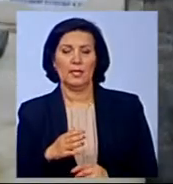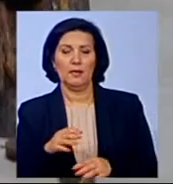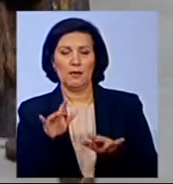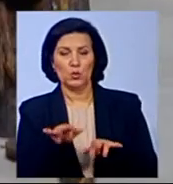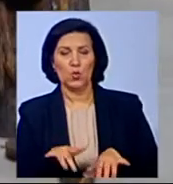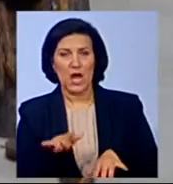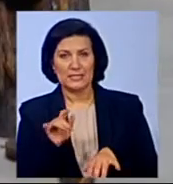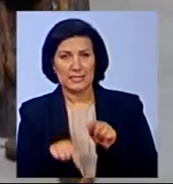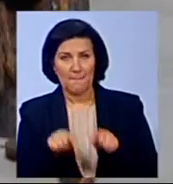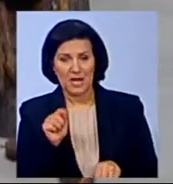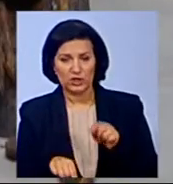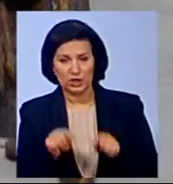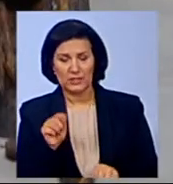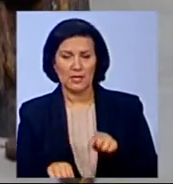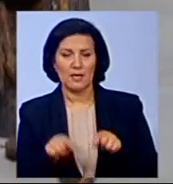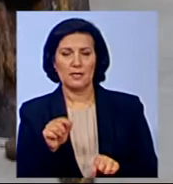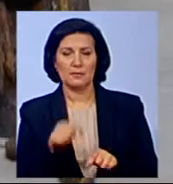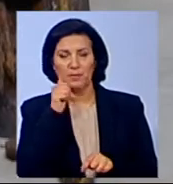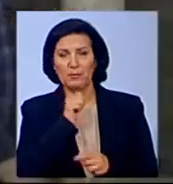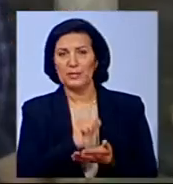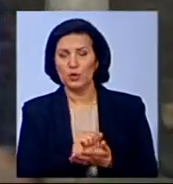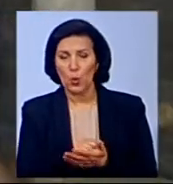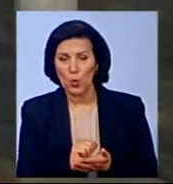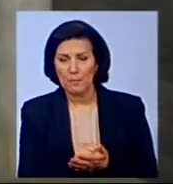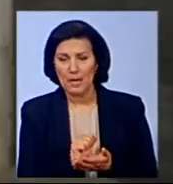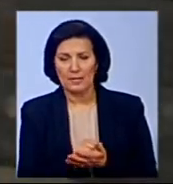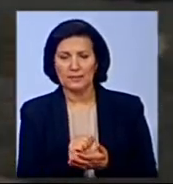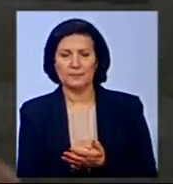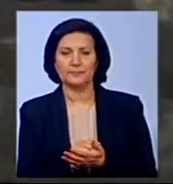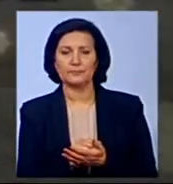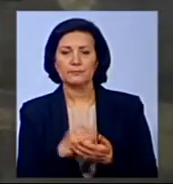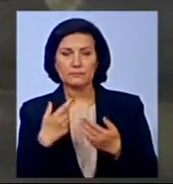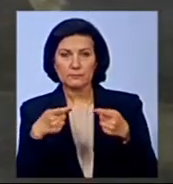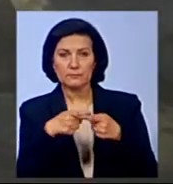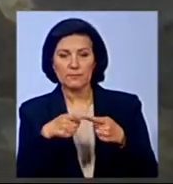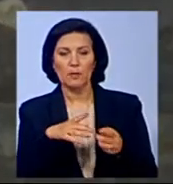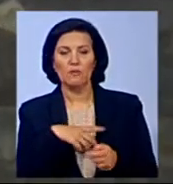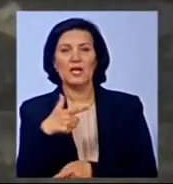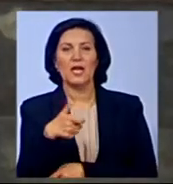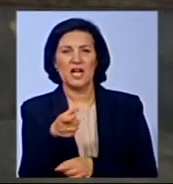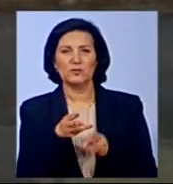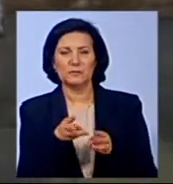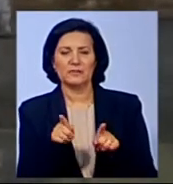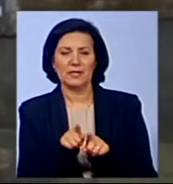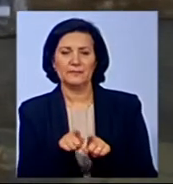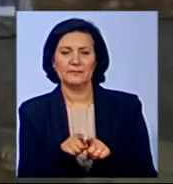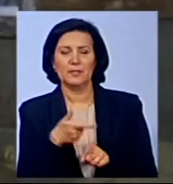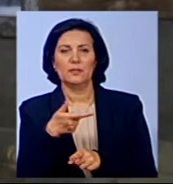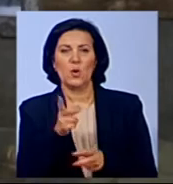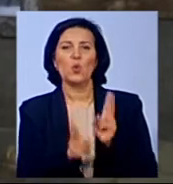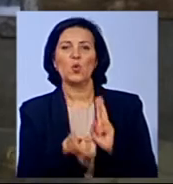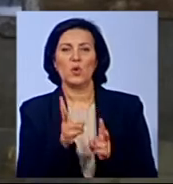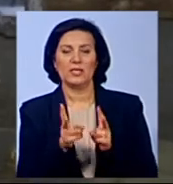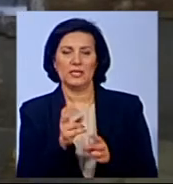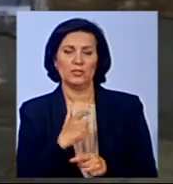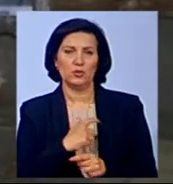машинка, де друкували підпільні документи. В іншому куті стояв газовий пальник, ну така імпровізована кухня, де